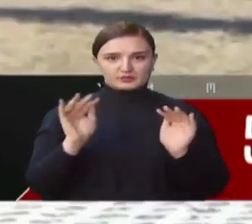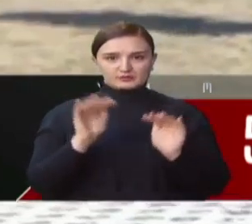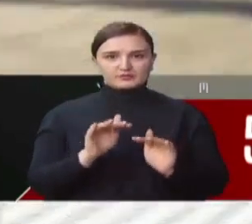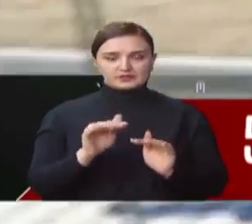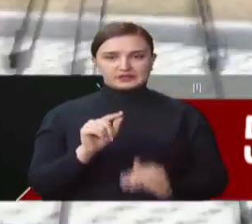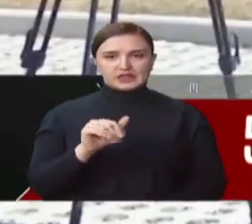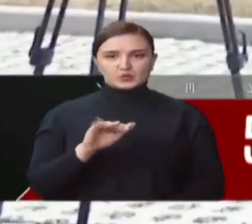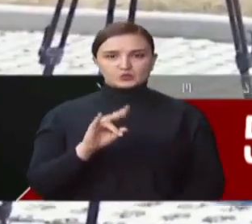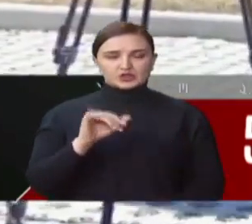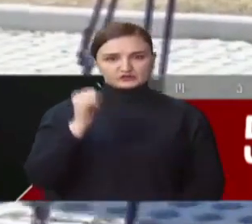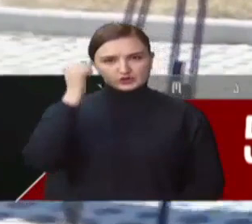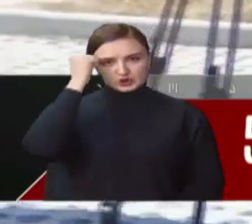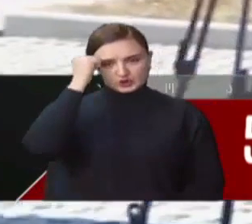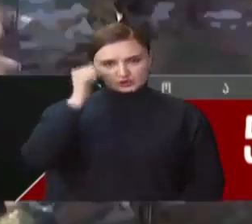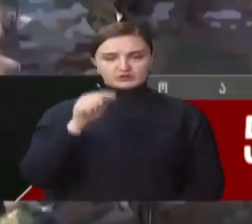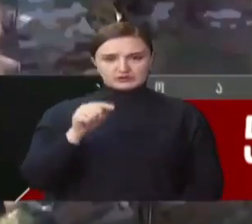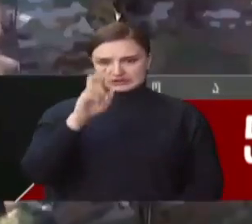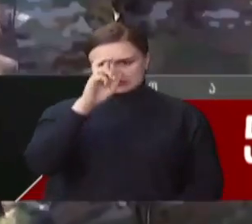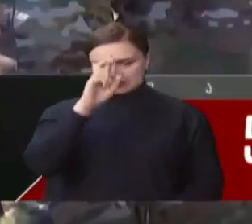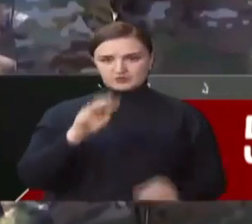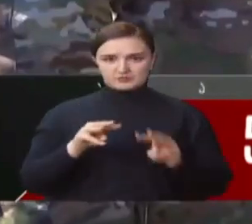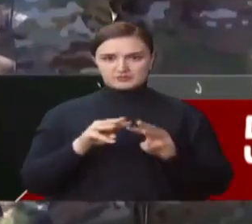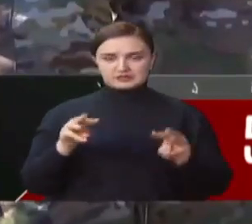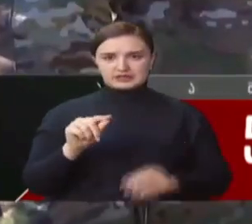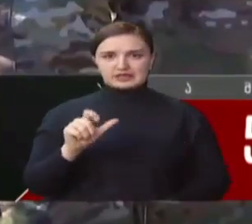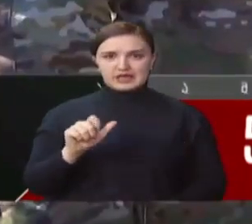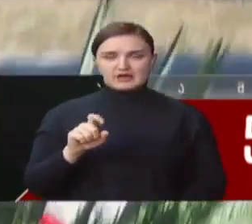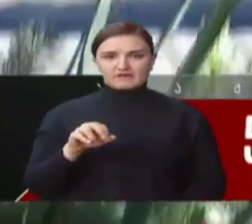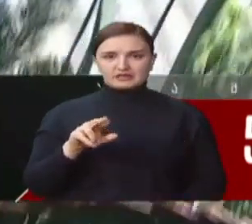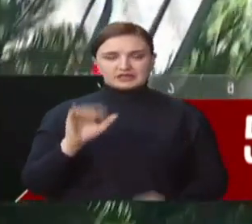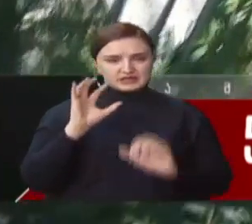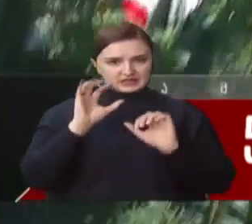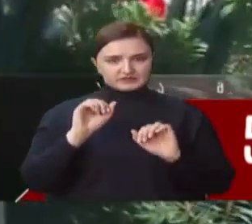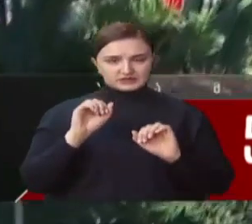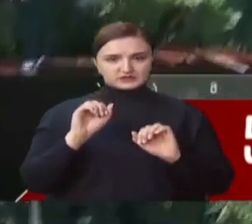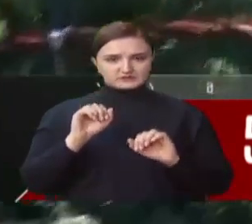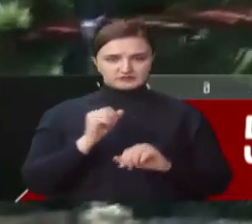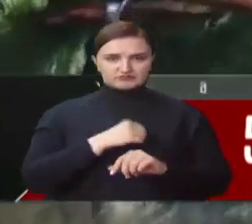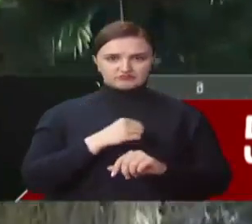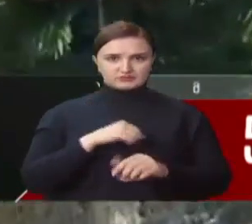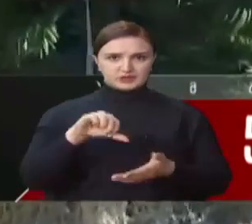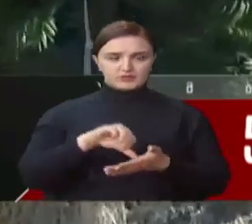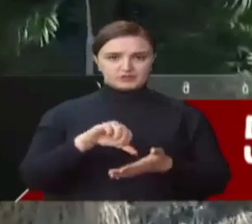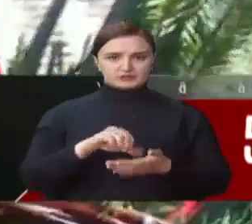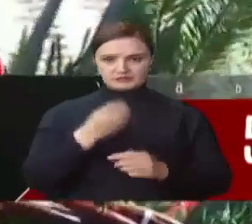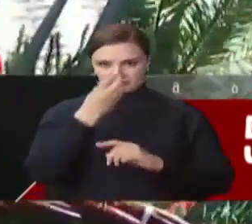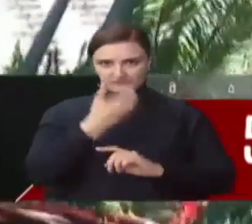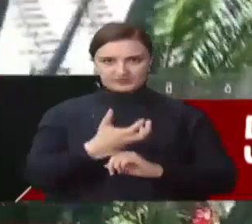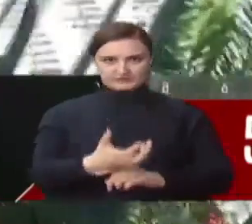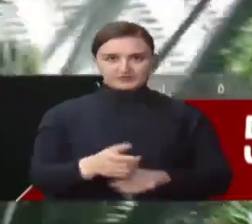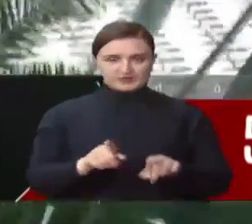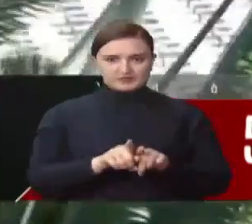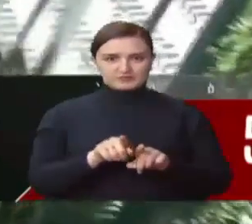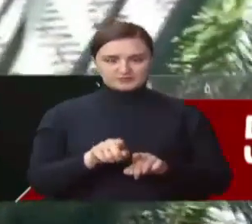არჩილ ტატუნაშვილის ხსოვნას ადგილზე პატივი მიაგეს სახელმწიფო მინისტრმა თეა ახვლედიანმა და თავდაცვის ძალების წარმომადგენლებმა. არჩილ ტატუნაშვილის შესახებ